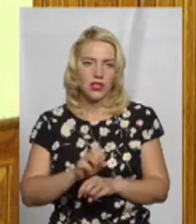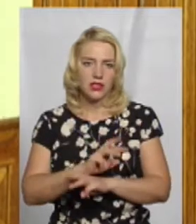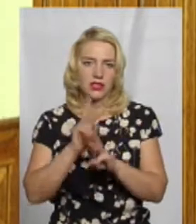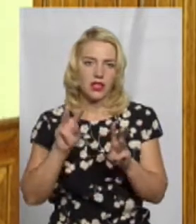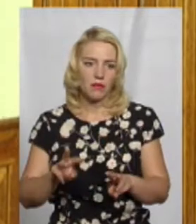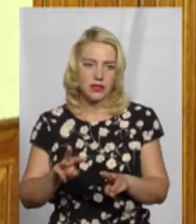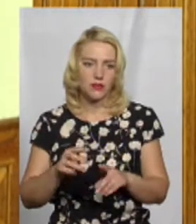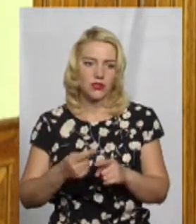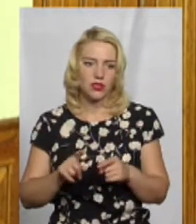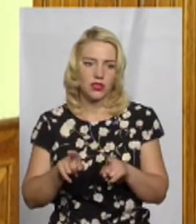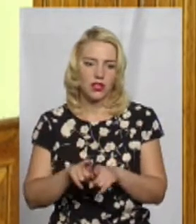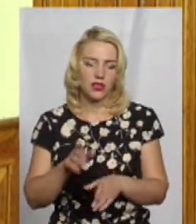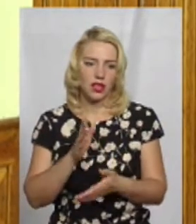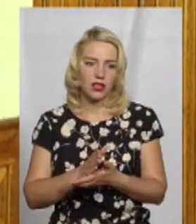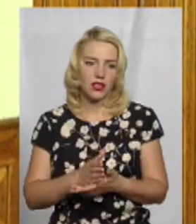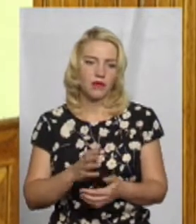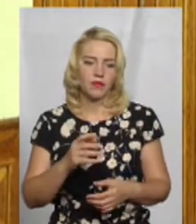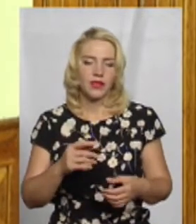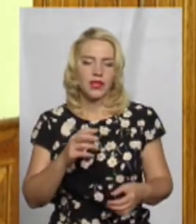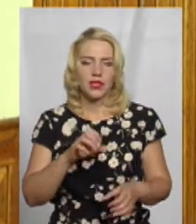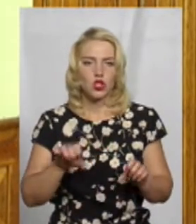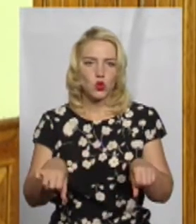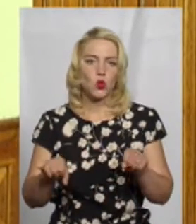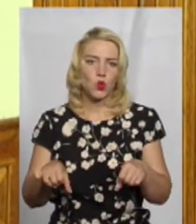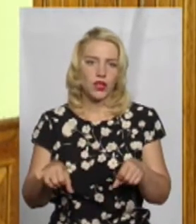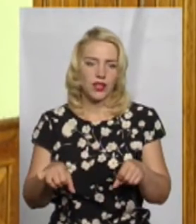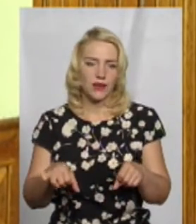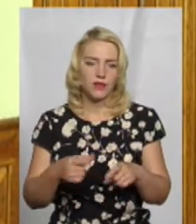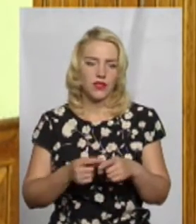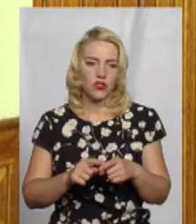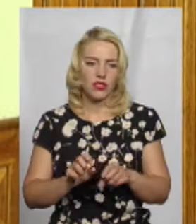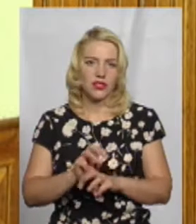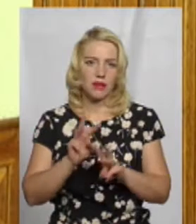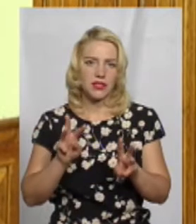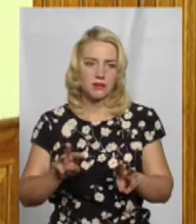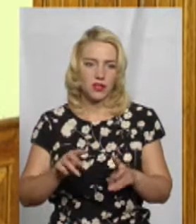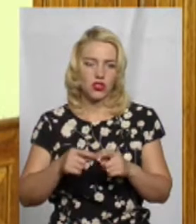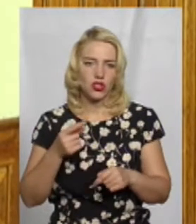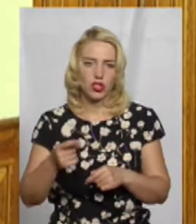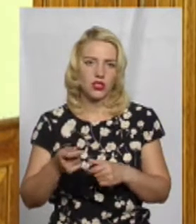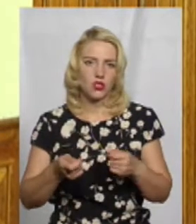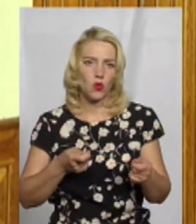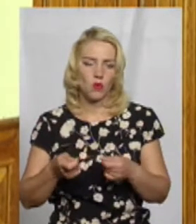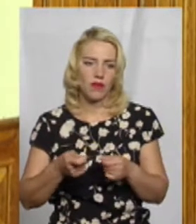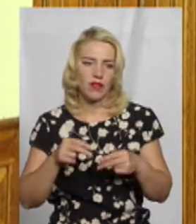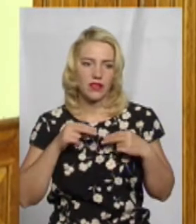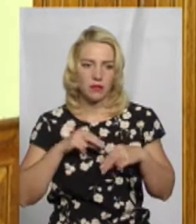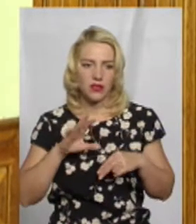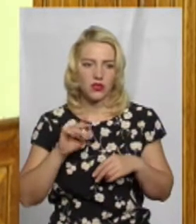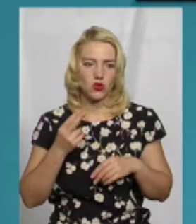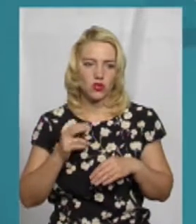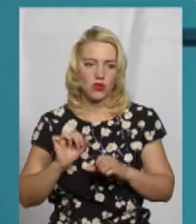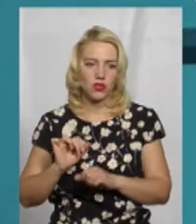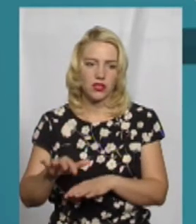Є такі безпосередньо скутери, і вони забезпечуються через управління праці соціального захисту